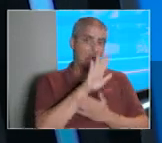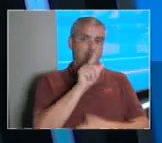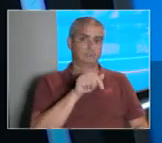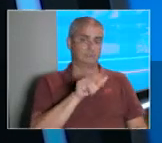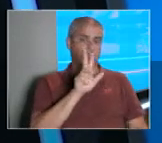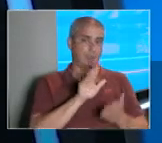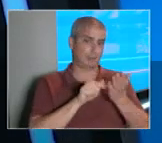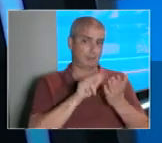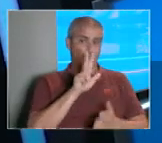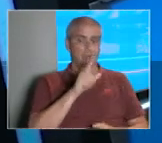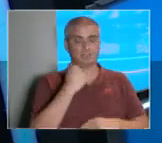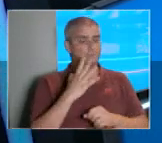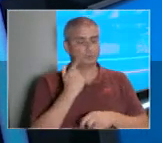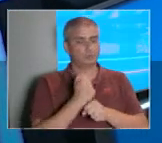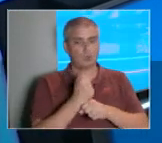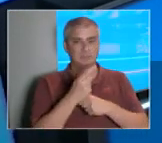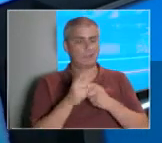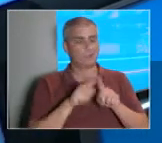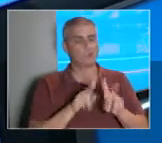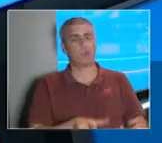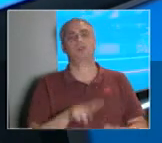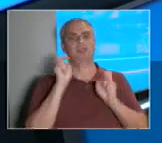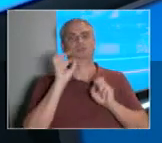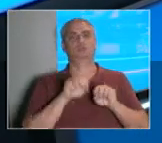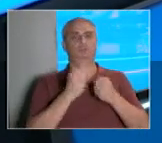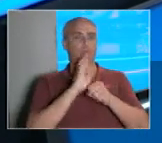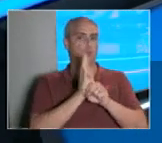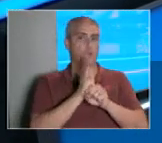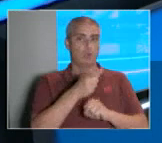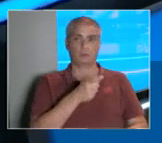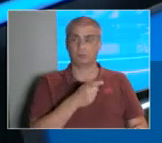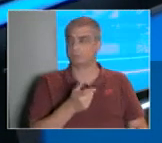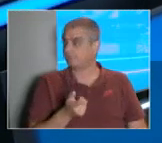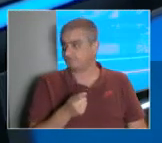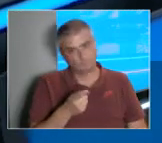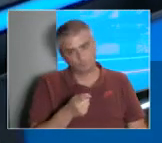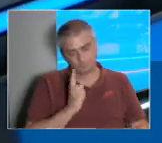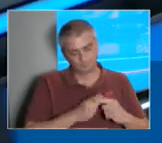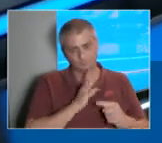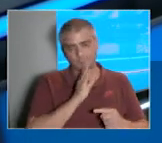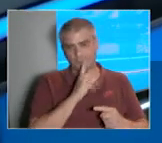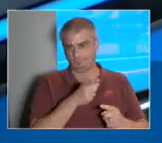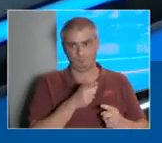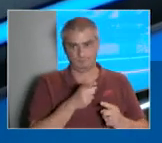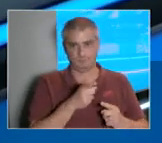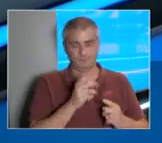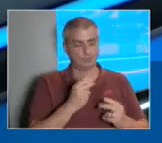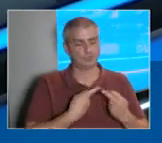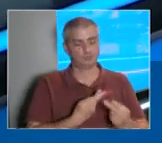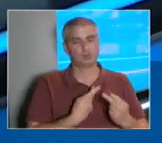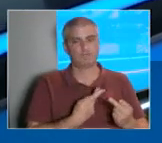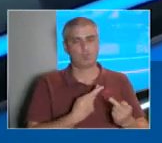למרץ, שהצעדים שלו זה ניצול ציני של משבר הקורונה. תראו, זה בדיוק הבעיה של